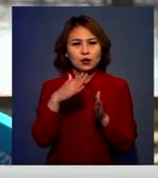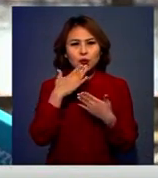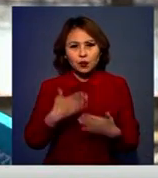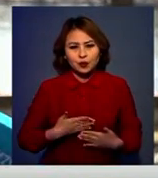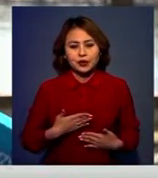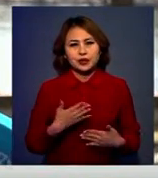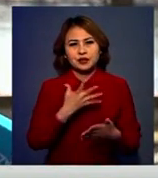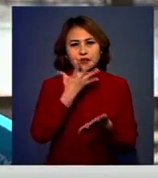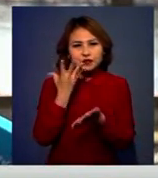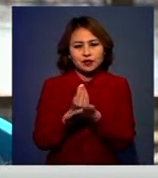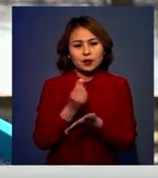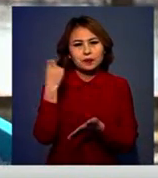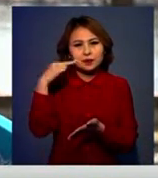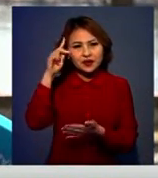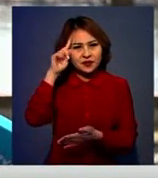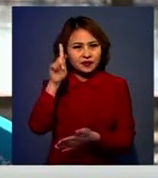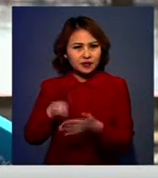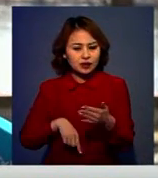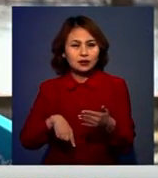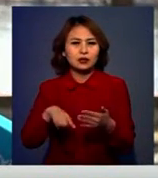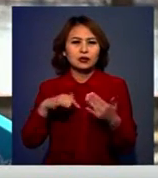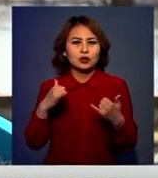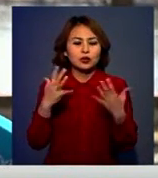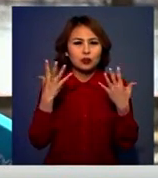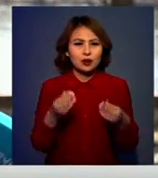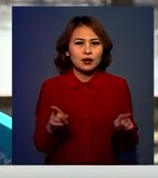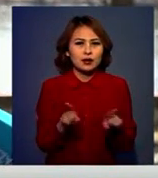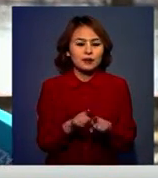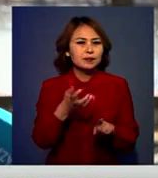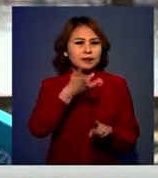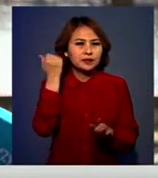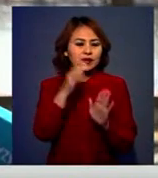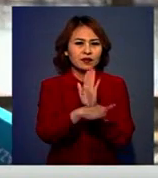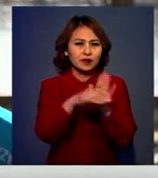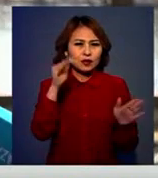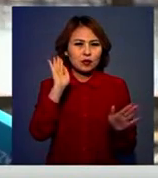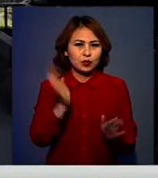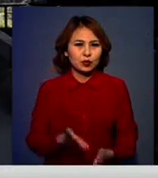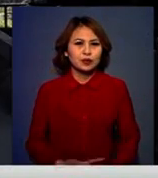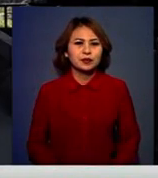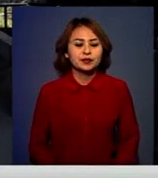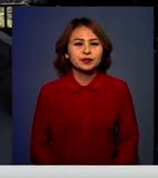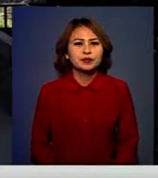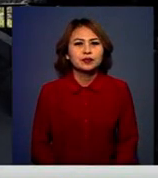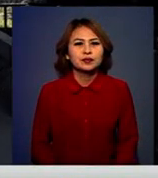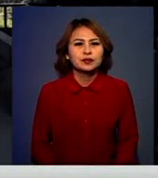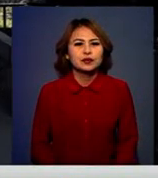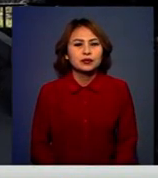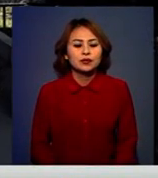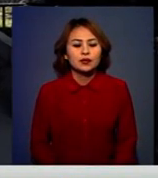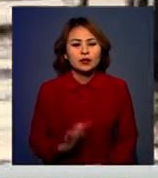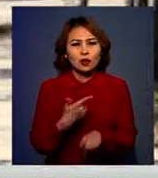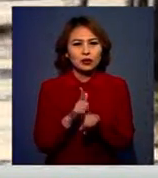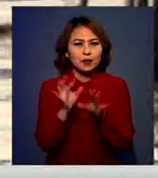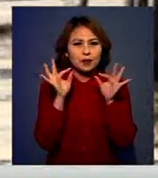сүйіспеншілігін, өзінің президентіне деген сенімділігін енді осы сайлауда көрсетеді деп сенеміз. Өте орында шешім деп ойлаймын.